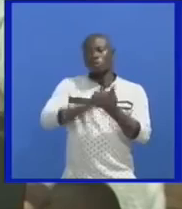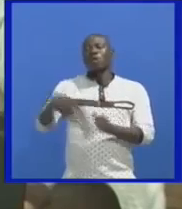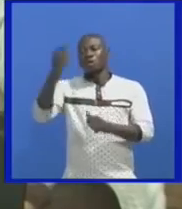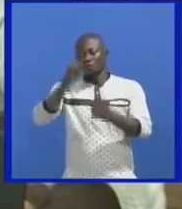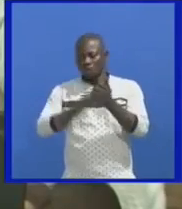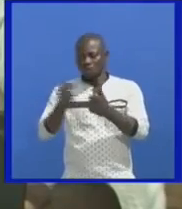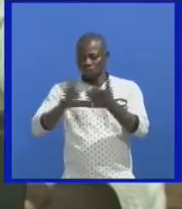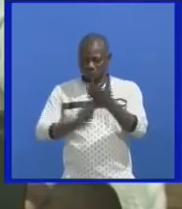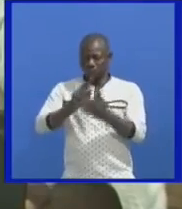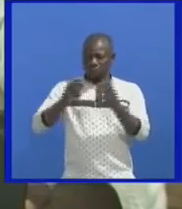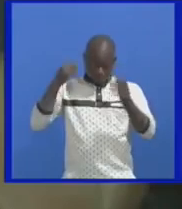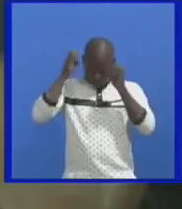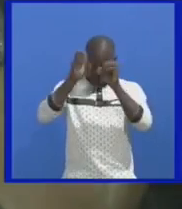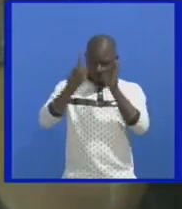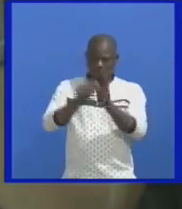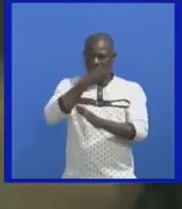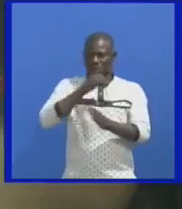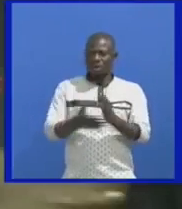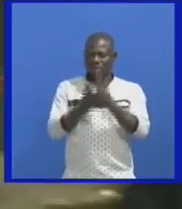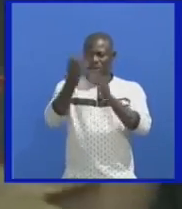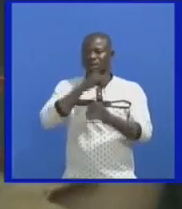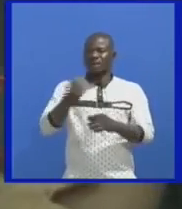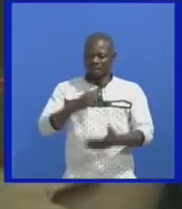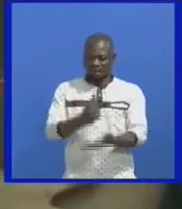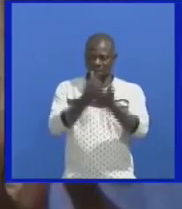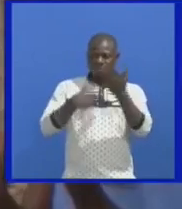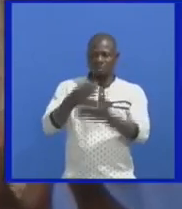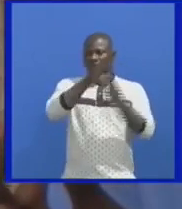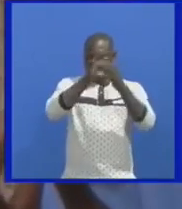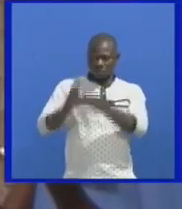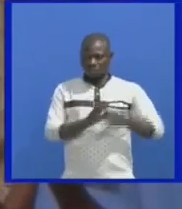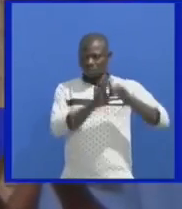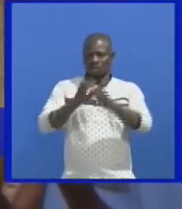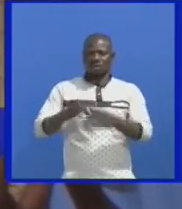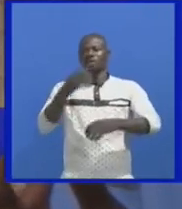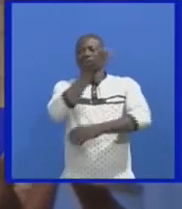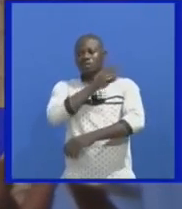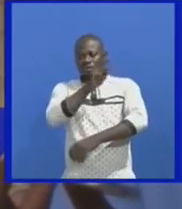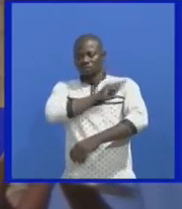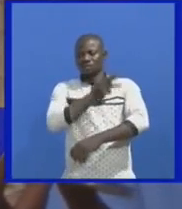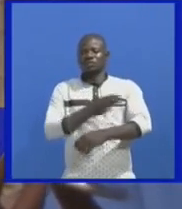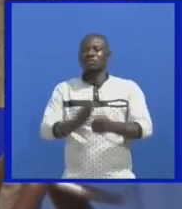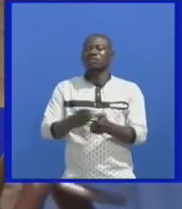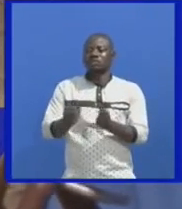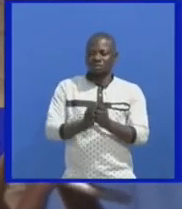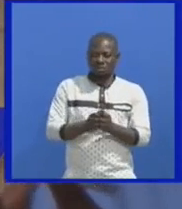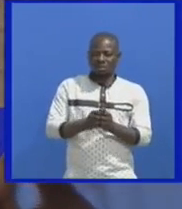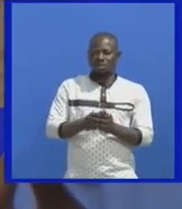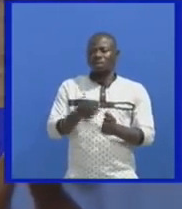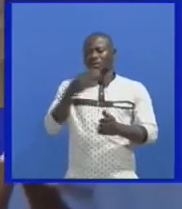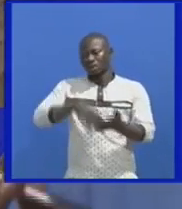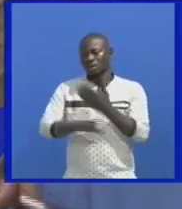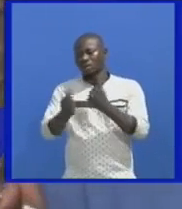formation initiale et continue est soutenu par la coopération suisse. La Suisse, historiquement, dans la sous-région et dans ses